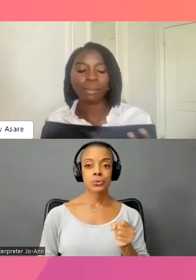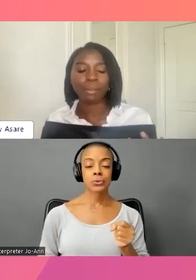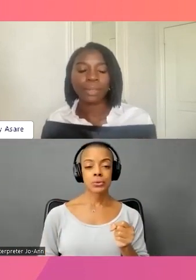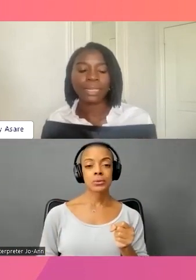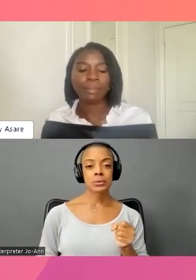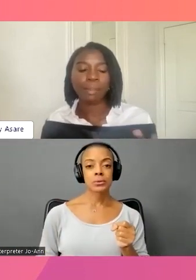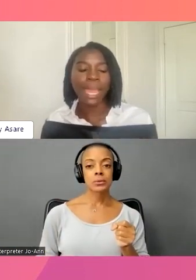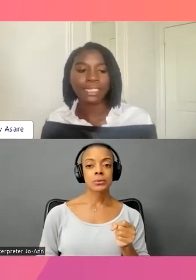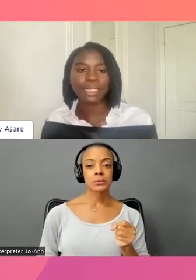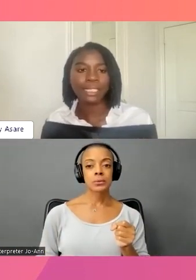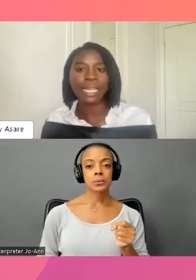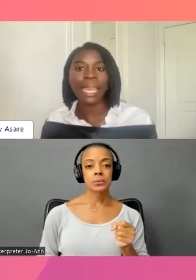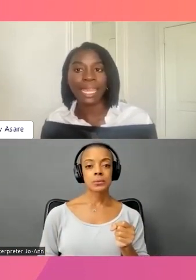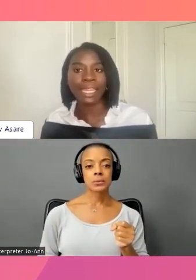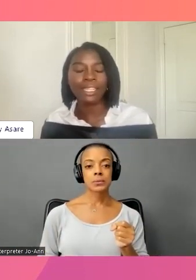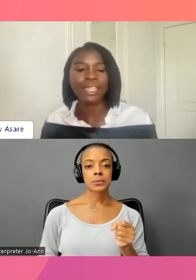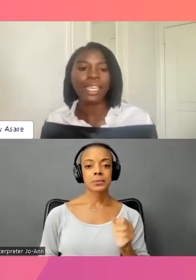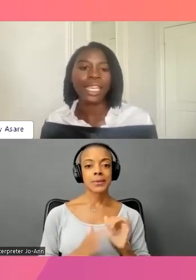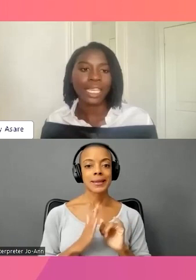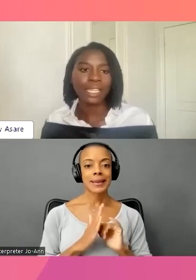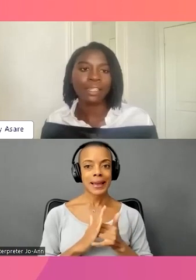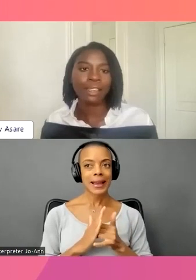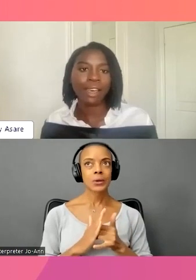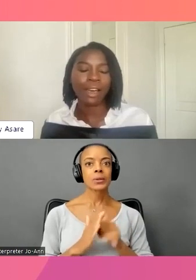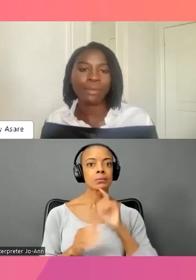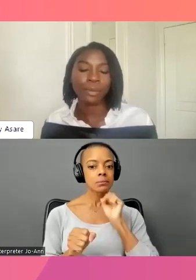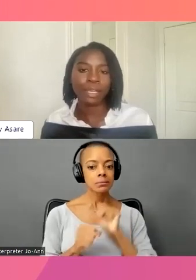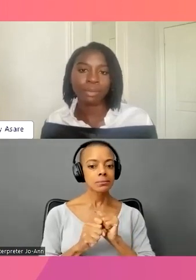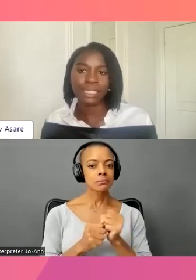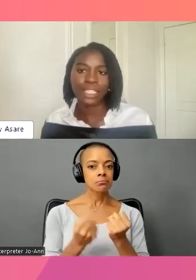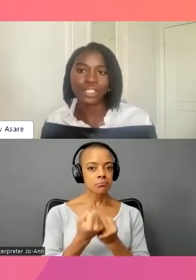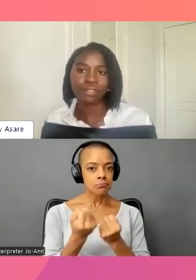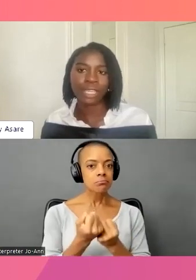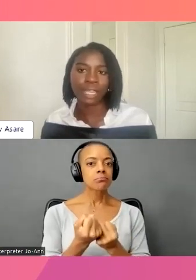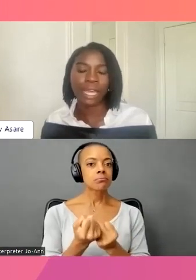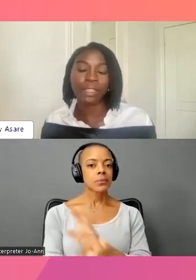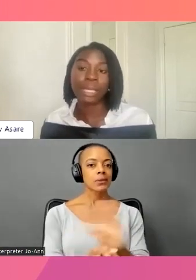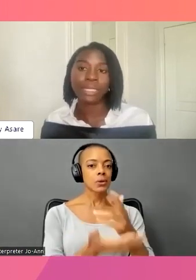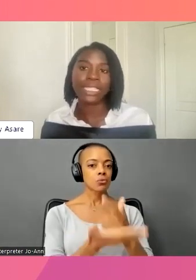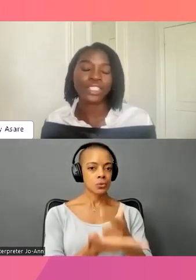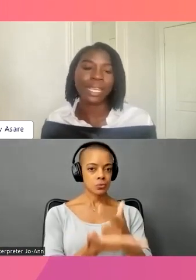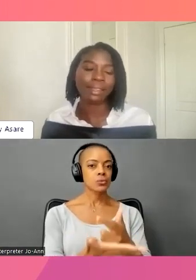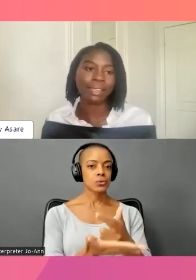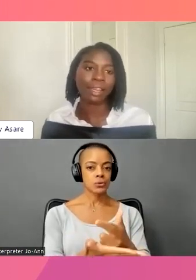décrivent certaines considérations à prendre en compte quand on parle des survivants et survivantes noirs,